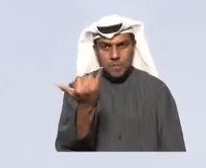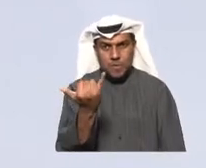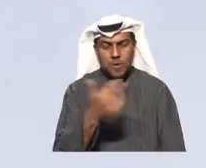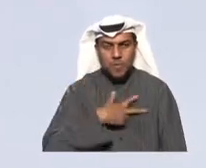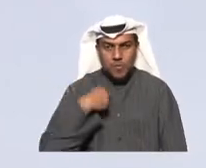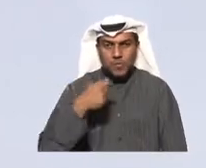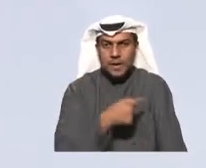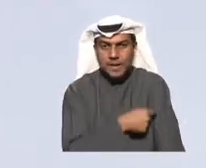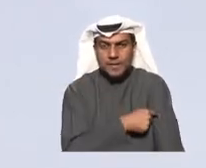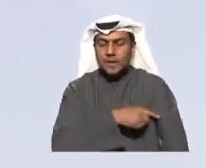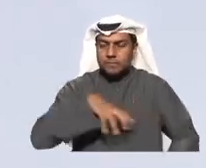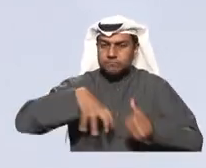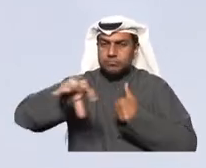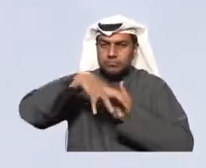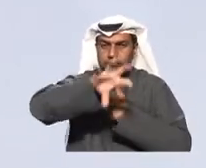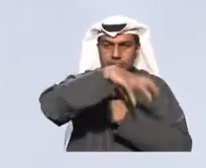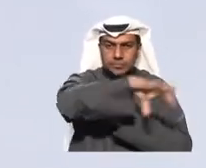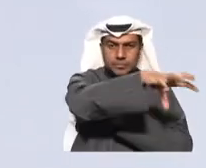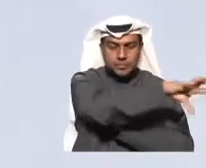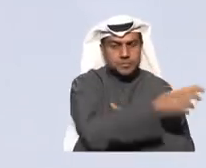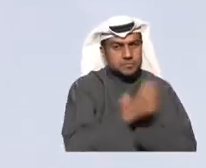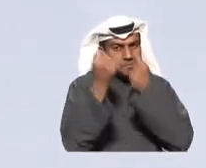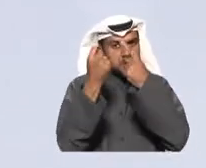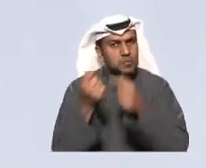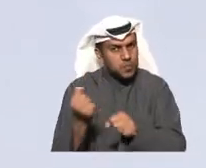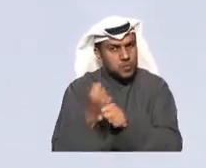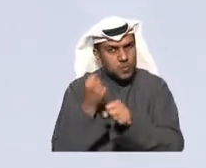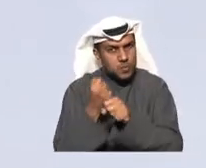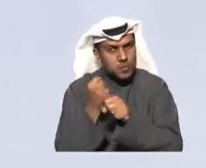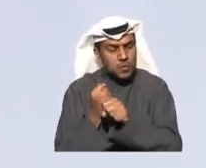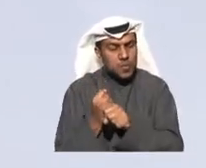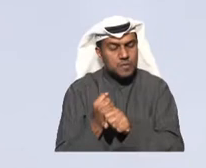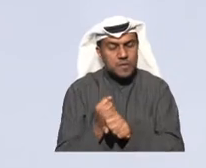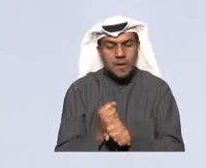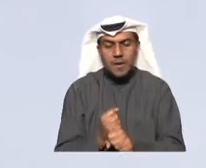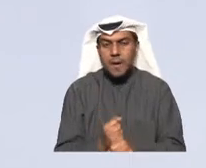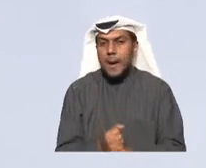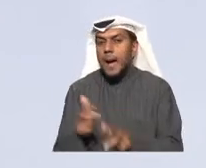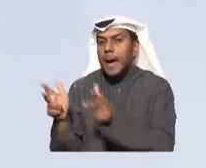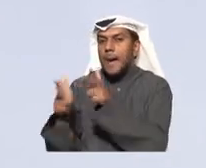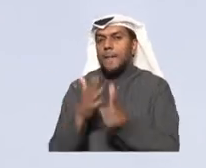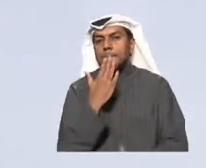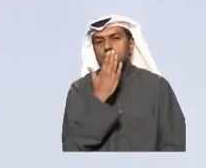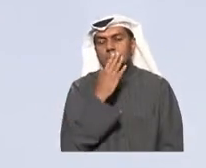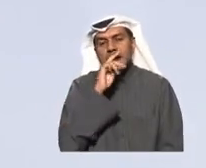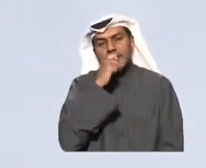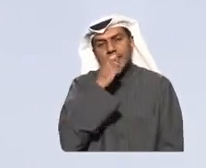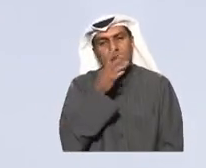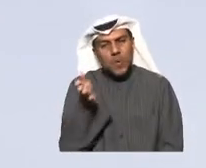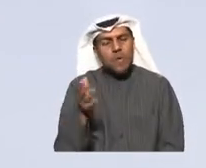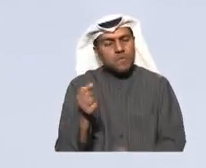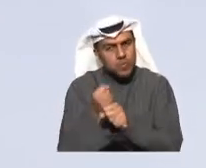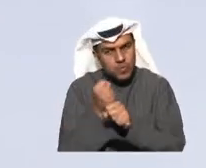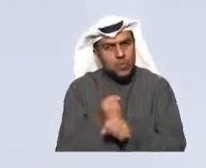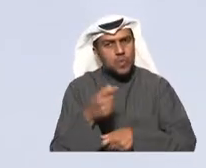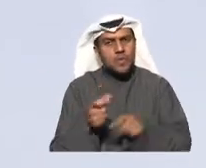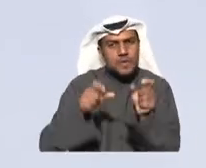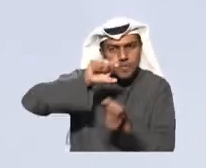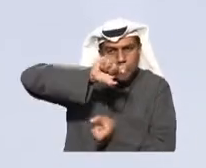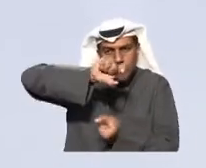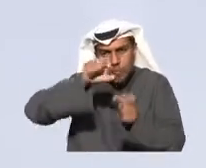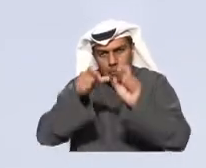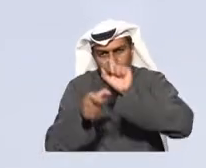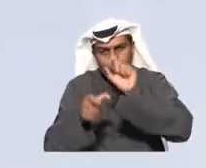الصحة ممن لم يسلط عليهم الضوء بالشكل الذي يستحقونه. بالنسبة لزملائنا في مختبرات وزارة